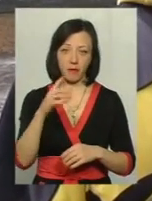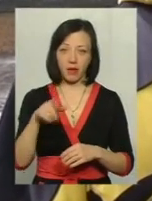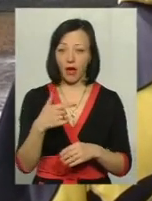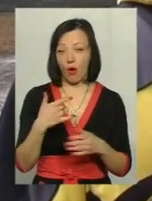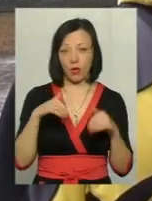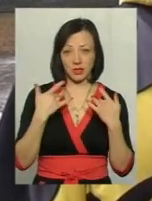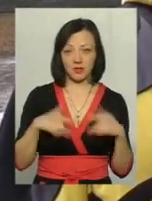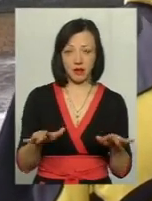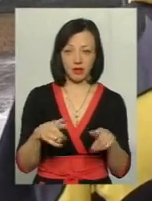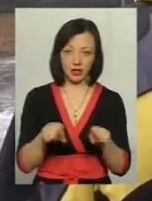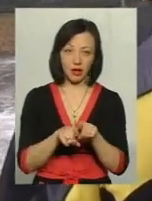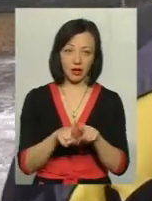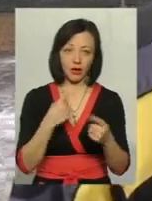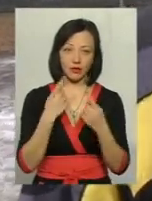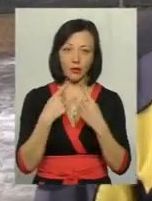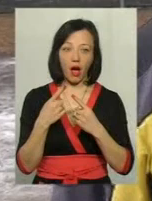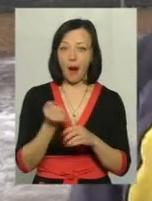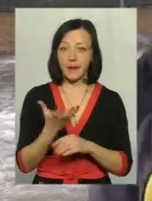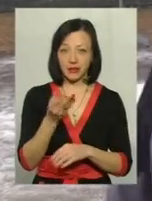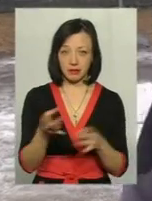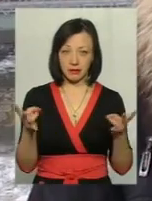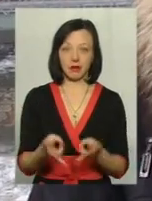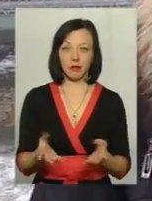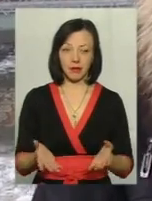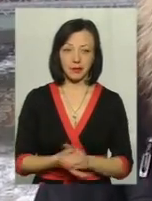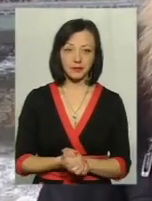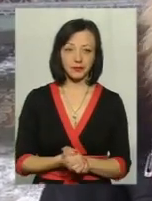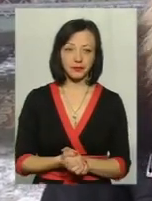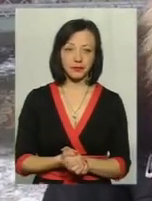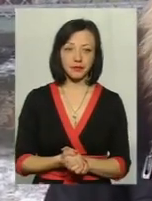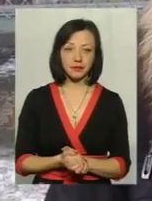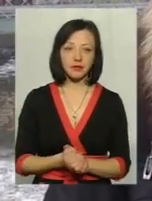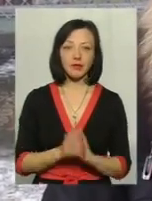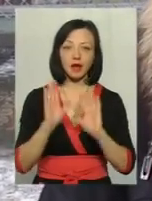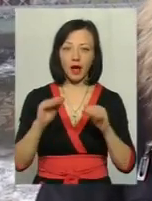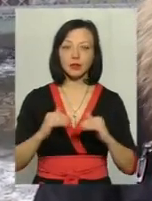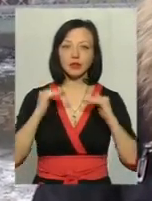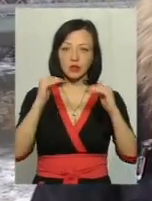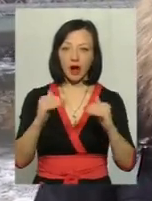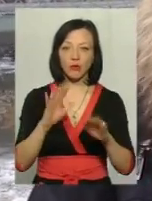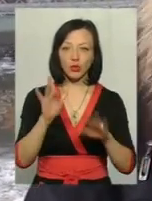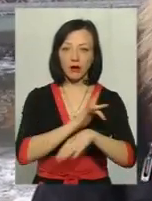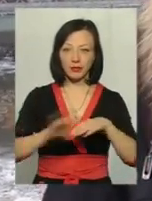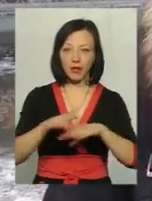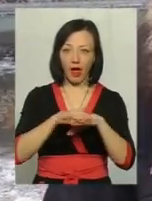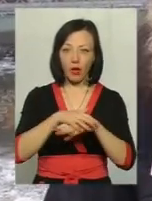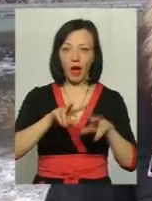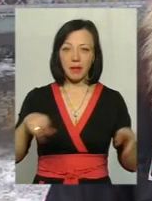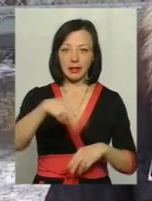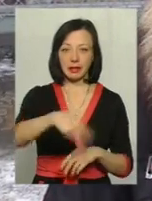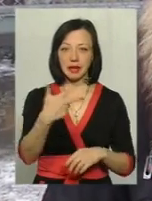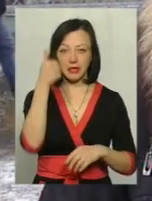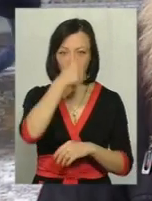увольняйся. Оце такі розговори, а платити треба. Хай зростає, буде геноцид 33-го року, тільки то був